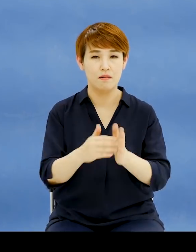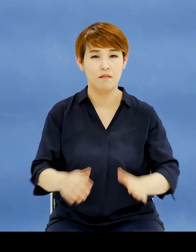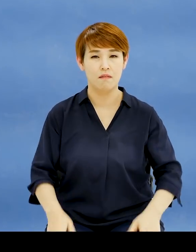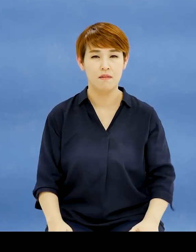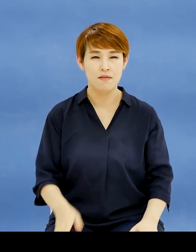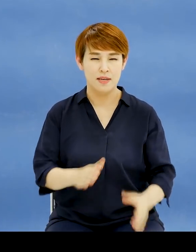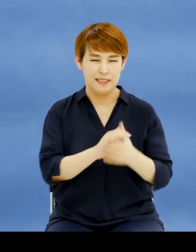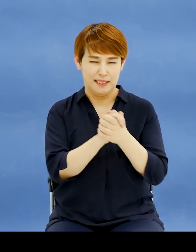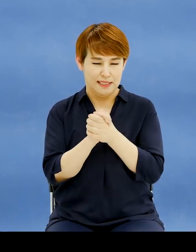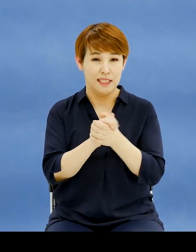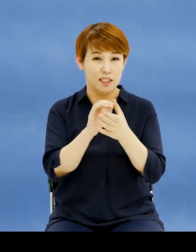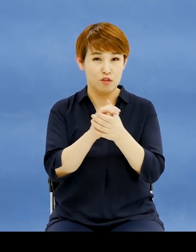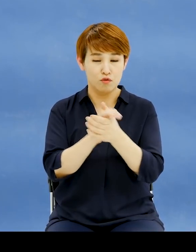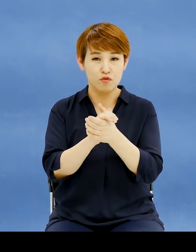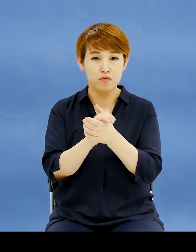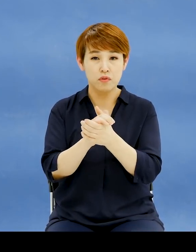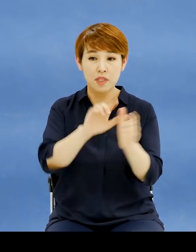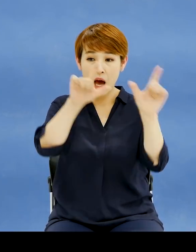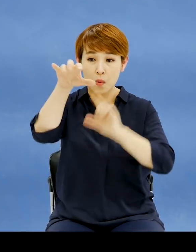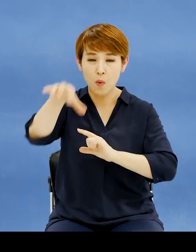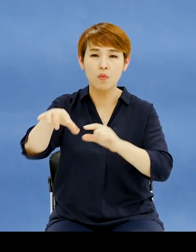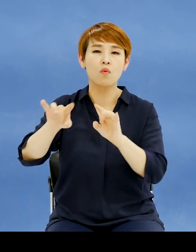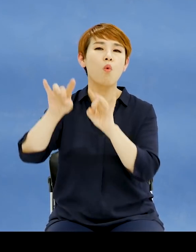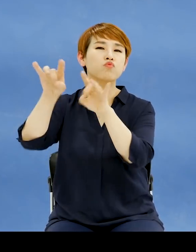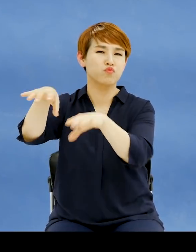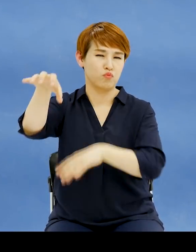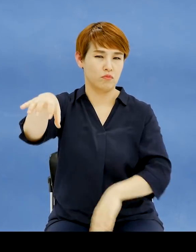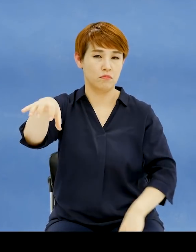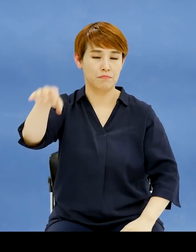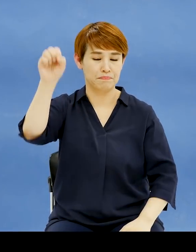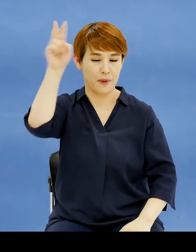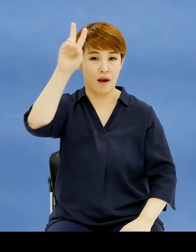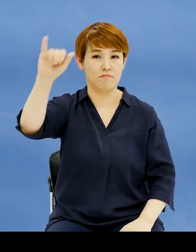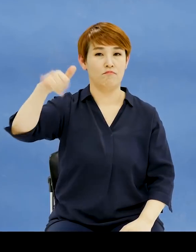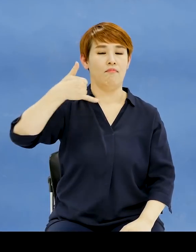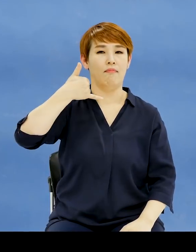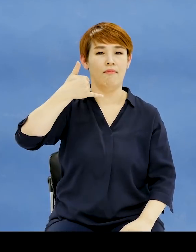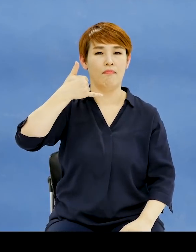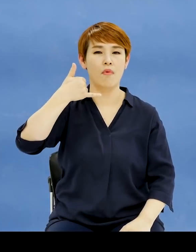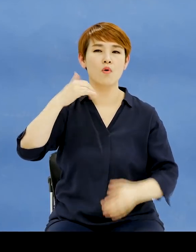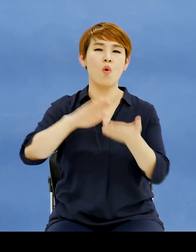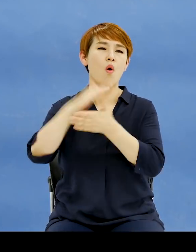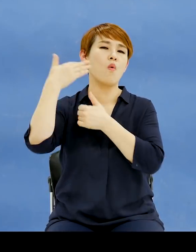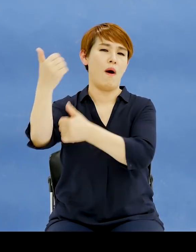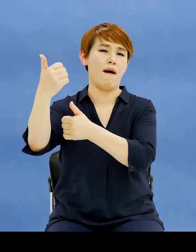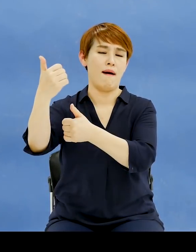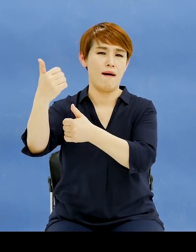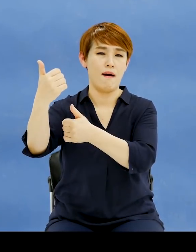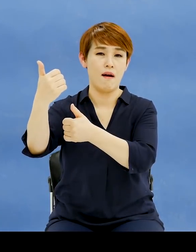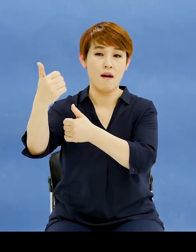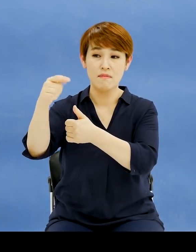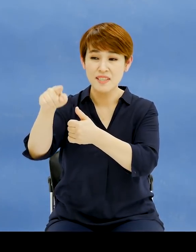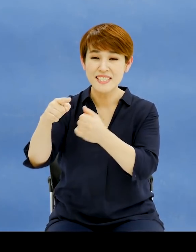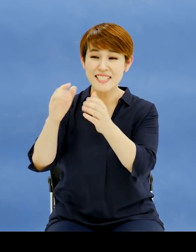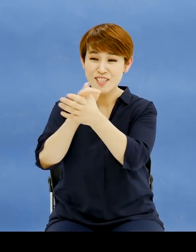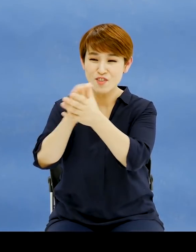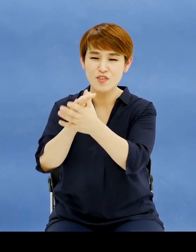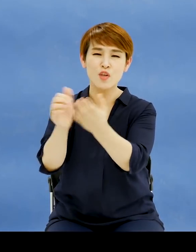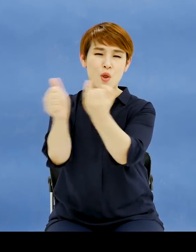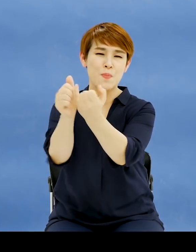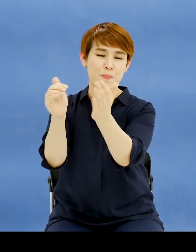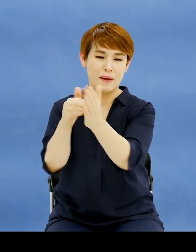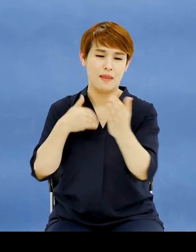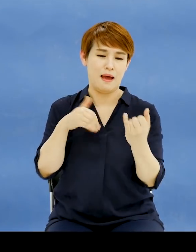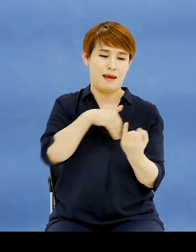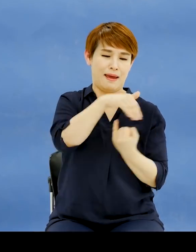제가 정말로 친한 친구가 호주에 살거든요. 네. 근데 네. 그 친구가 갑자기 연락이 왔어요. 놀러 오라고. 그런데 이제 그 친구는 결혼하고